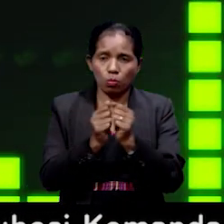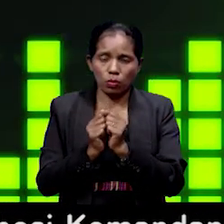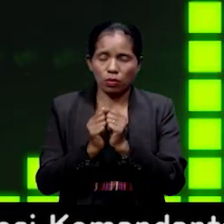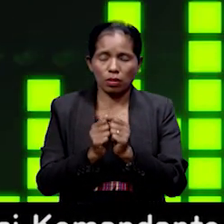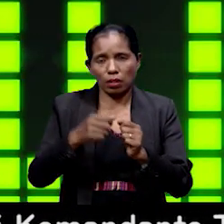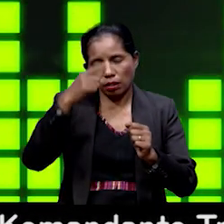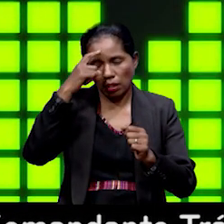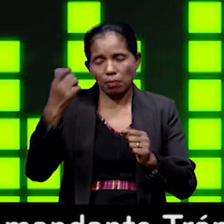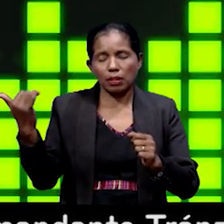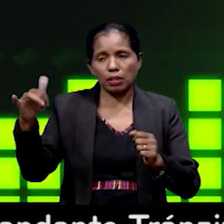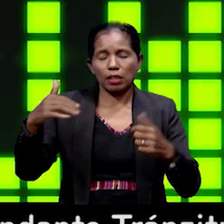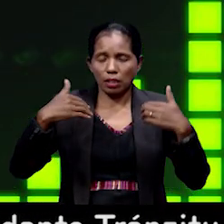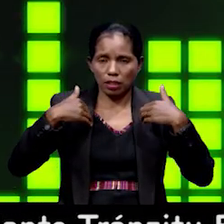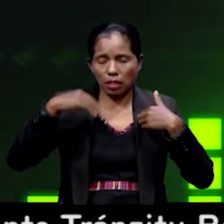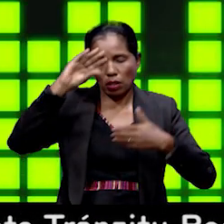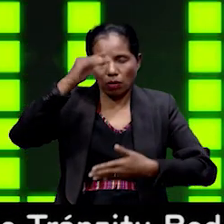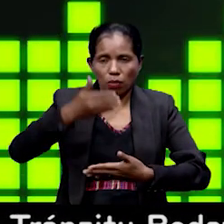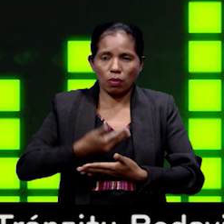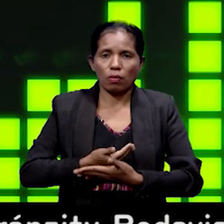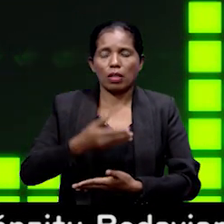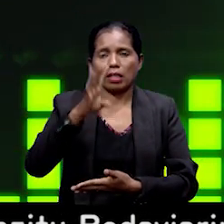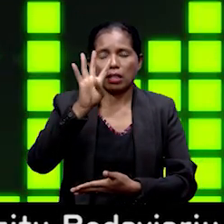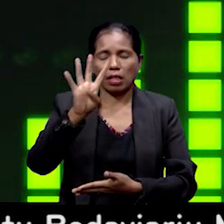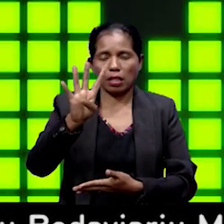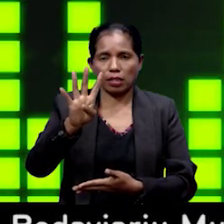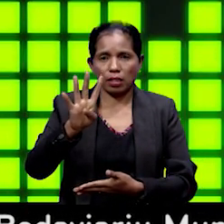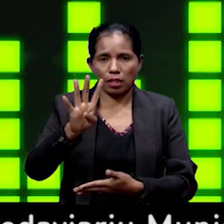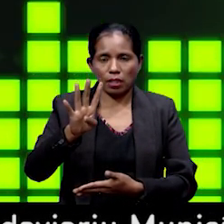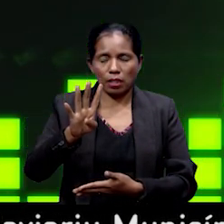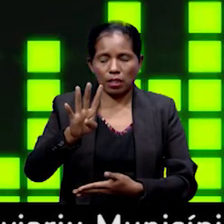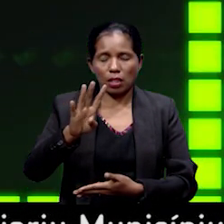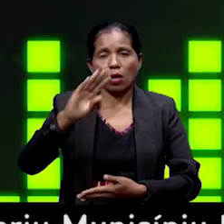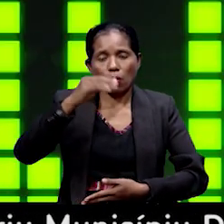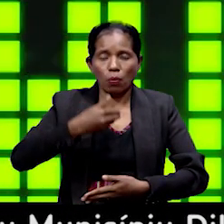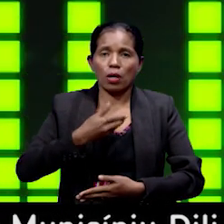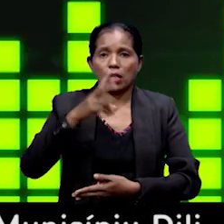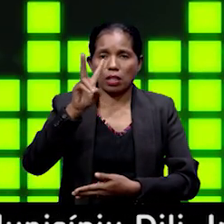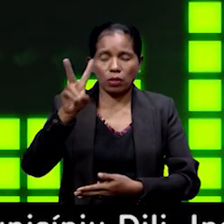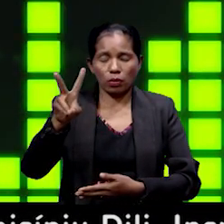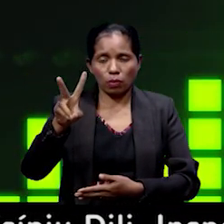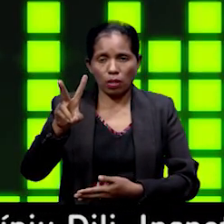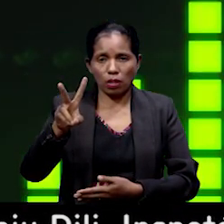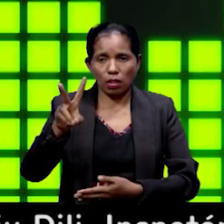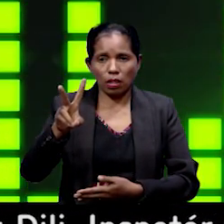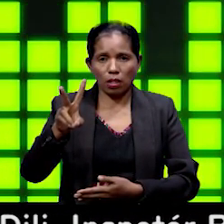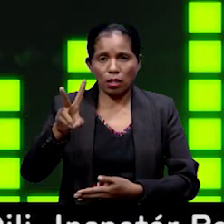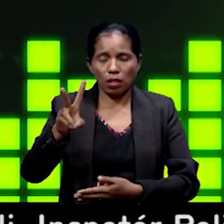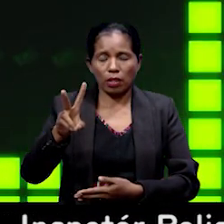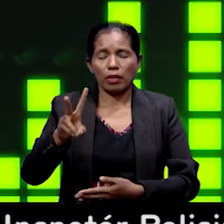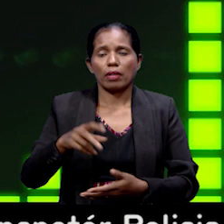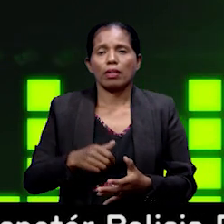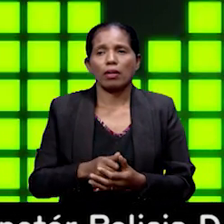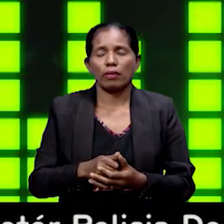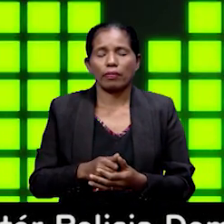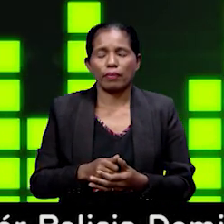ya online hat. Online hat ne na irua ida bawa na irua ne mana ne finansia fetome